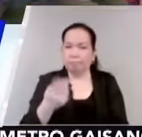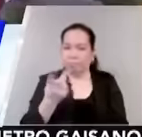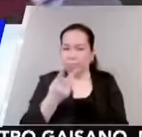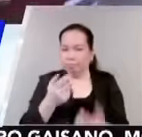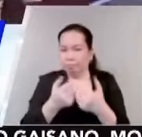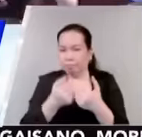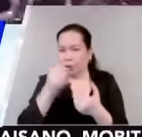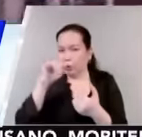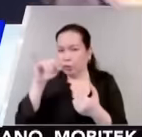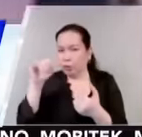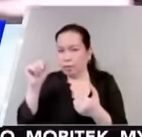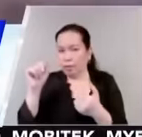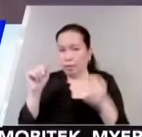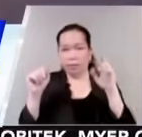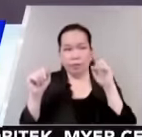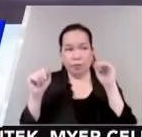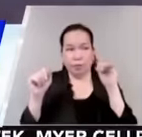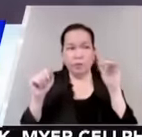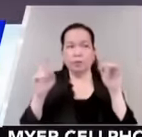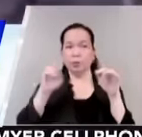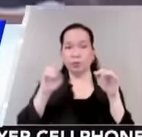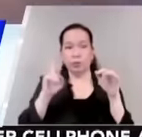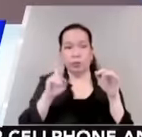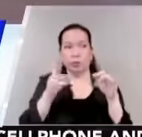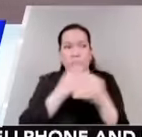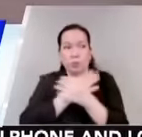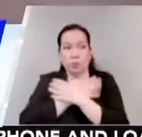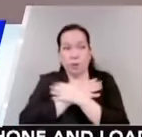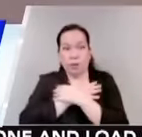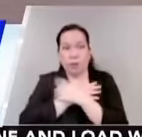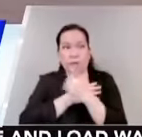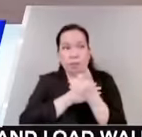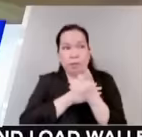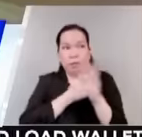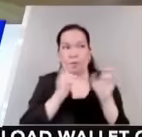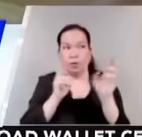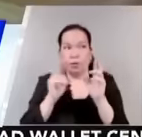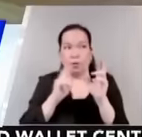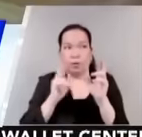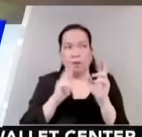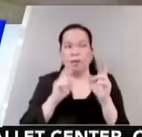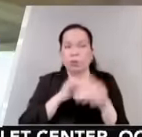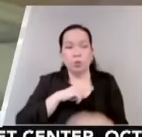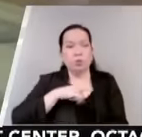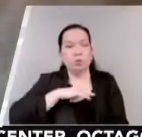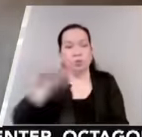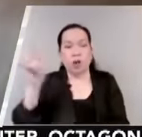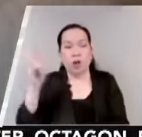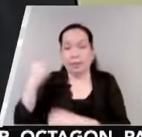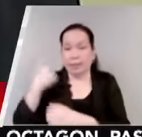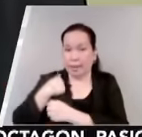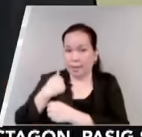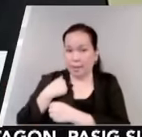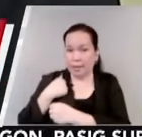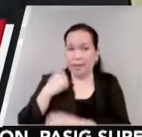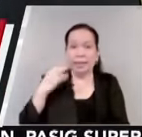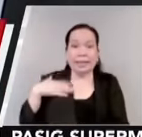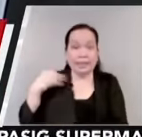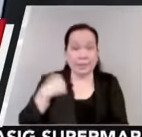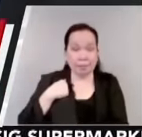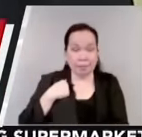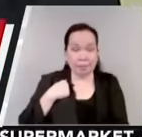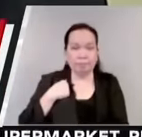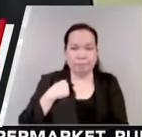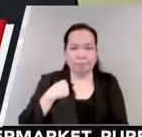ang Holy Week break para maghanda sa kanilang Sparkle Goes to Canada show. With their family and with my family. But